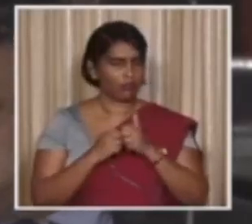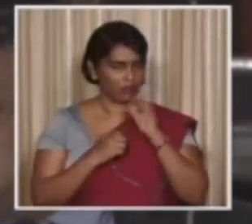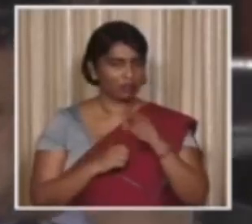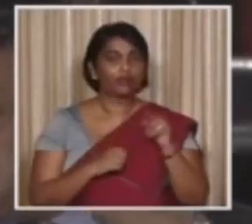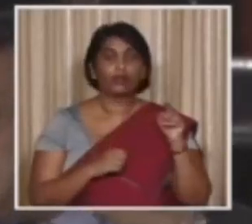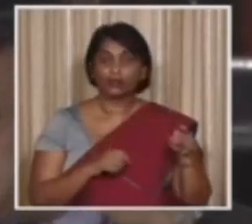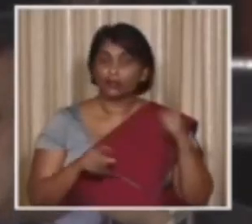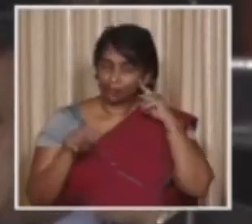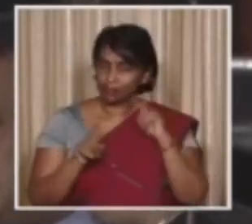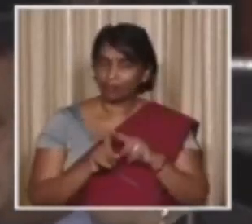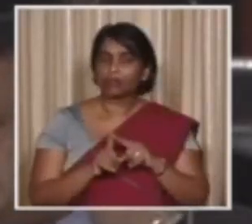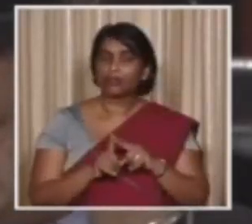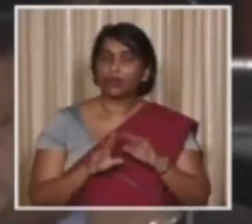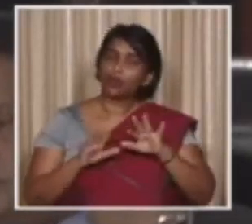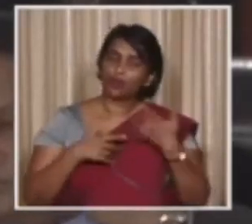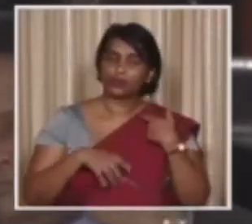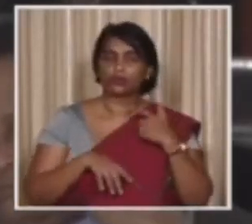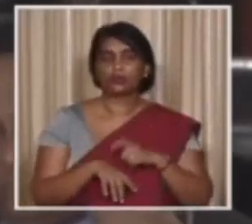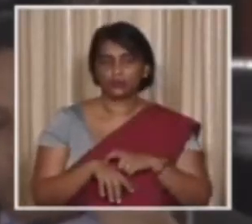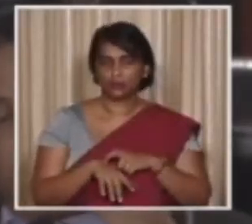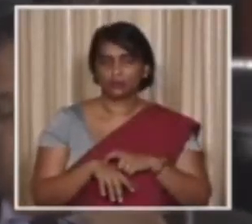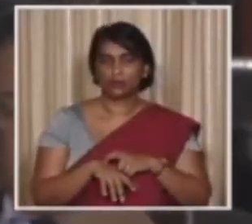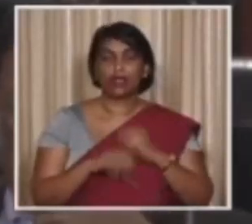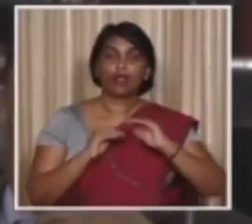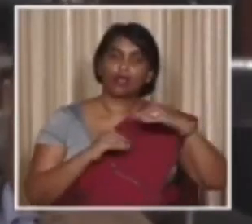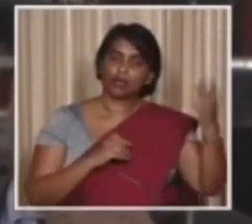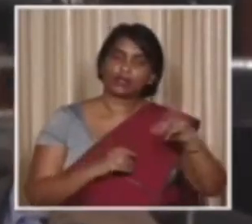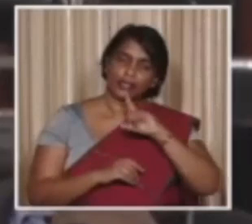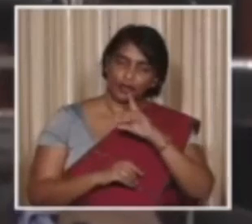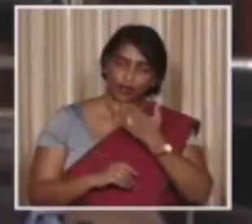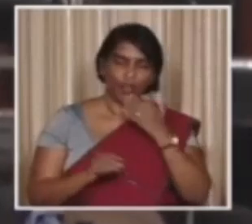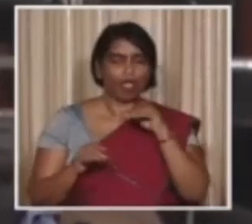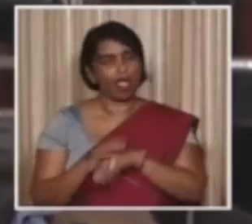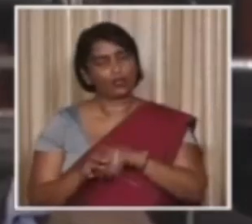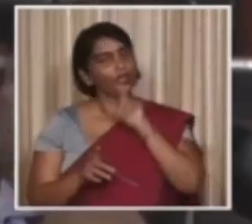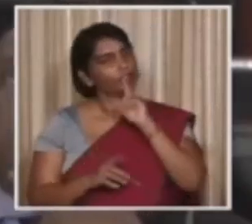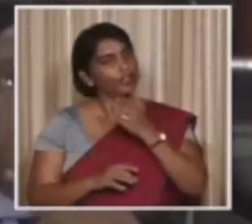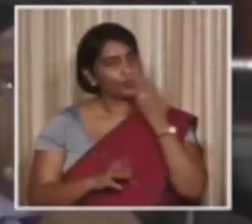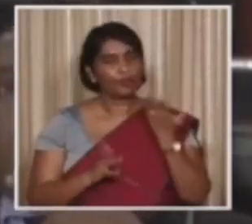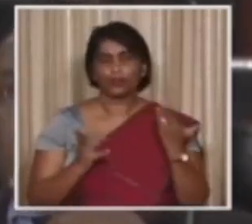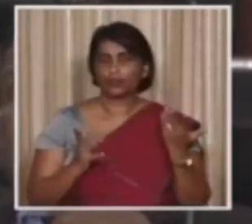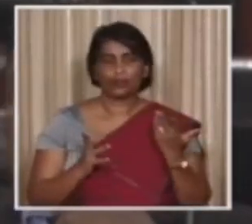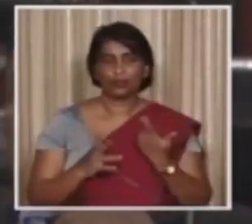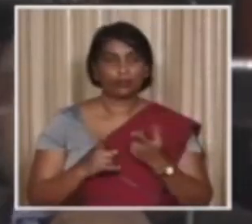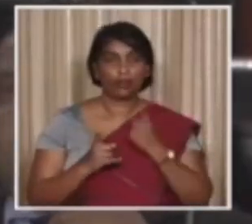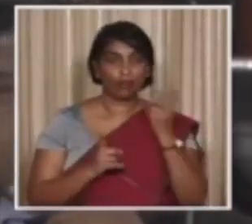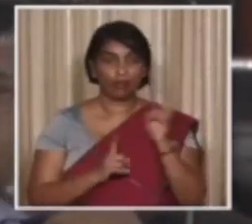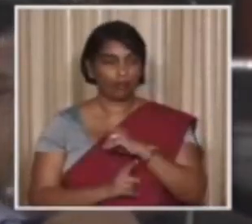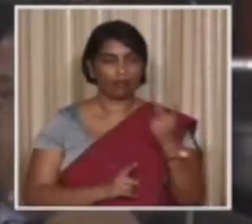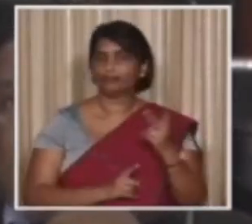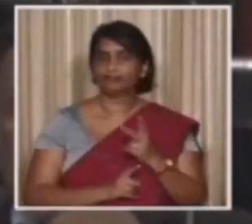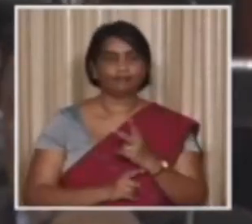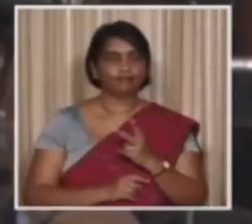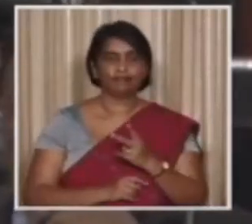කියලා. ඒ සම්බන්ධයෙන් ඕනම අවස්ථාවක එළියේ කියන්න පුළුවන් ඇතුලේ කියන්න පුළුවන් එහෙම ස්ථාවර දෙකක් ගන්න පුළුවන්